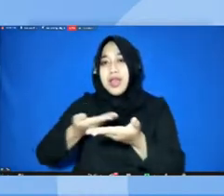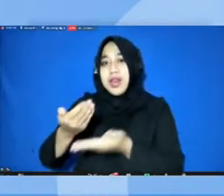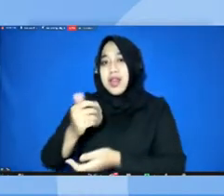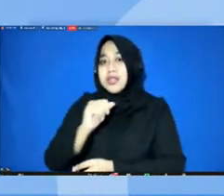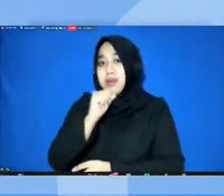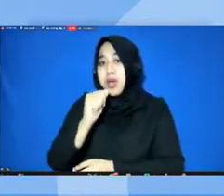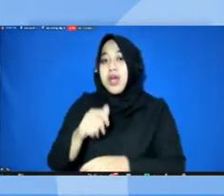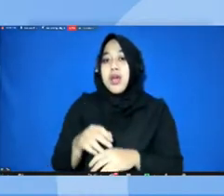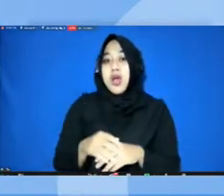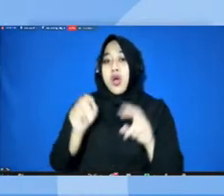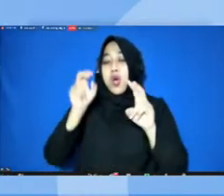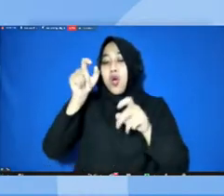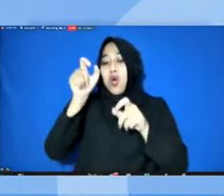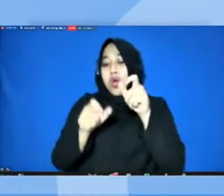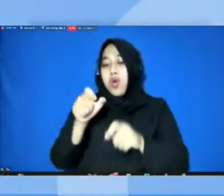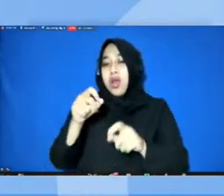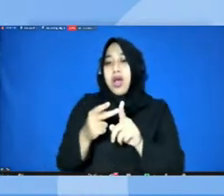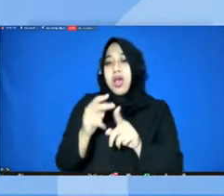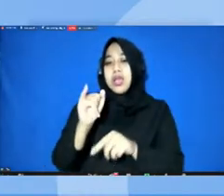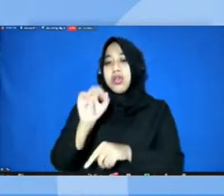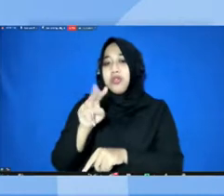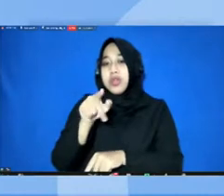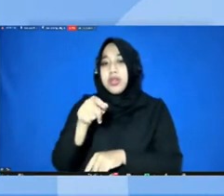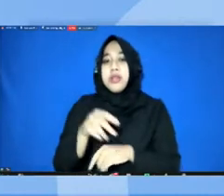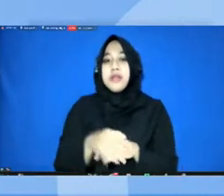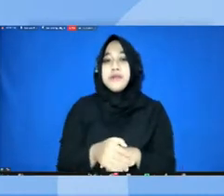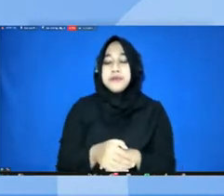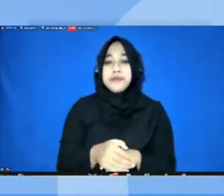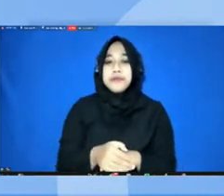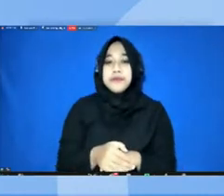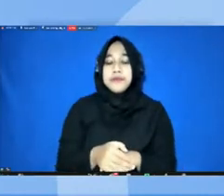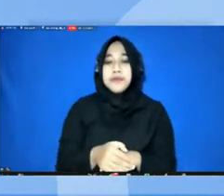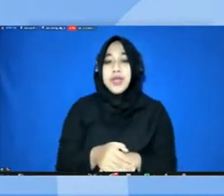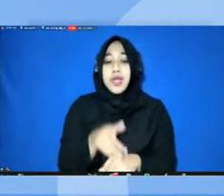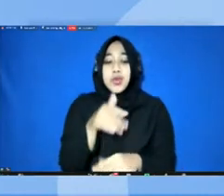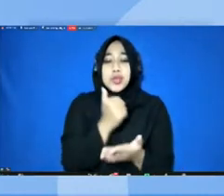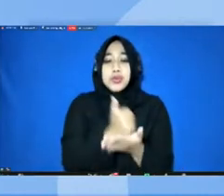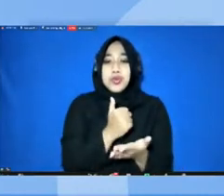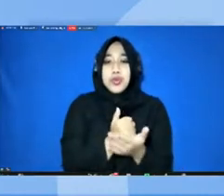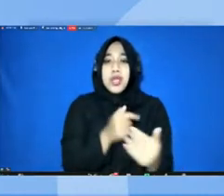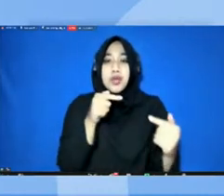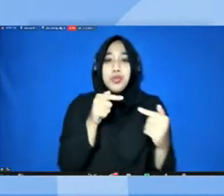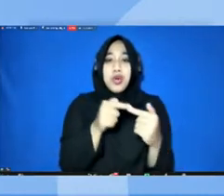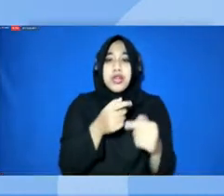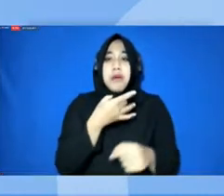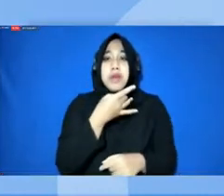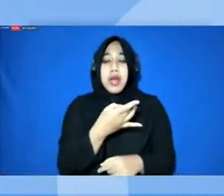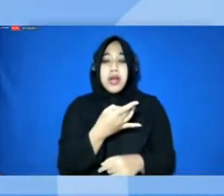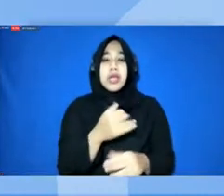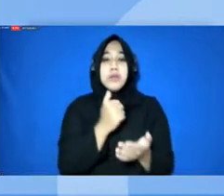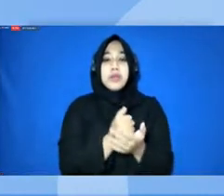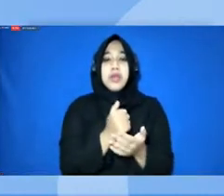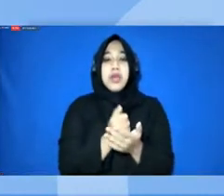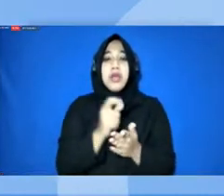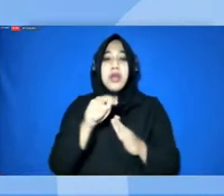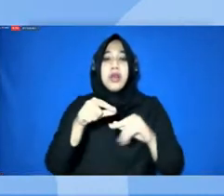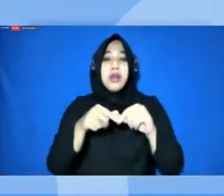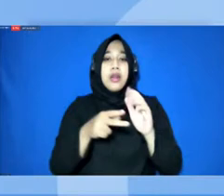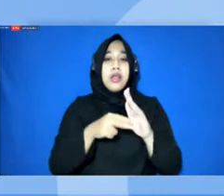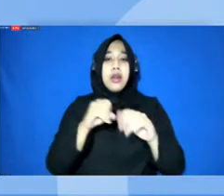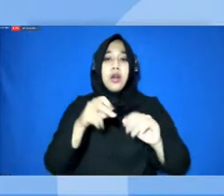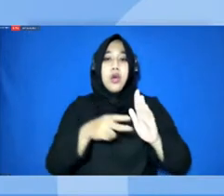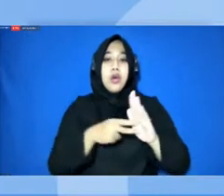konteks ini pada orang dengan HIV. Jadi HIV odhal. Nah, ini sebenarnya menjadi interaksi menarik bahwa sebenarnya Lean On dengan CISPI